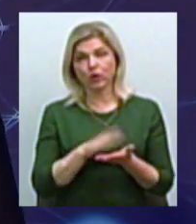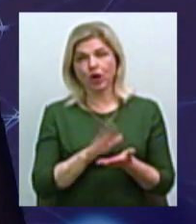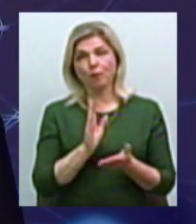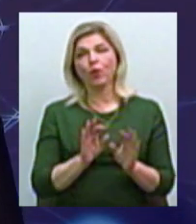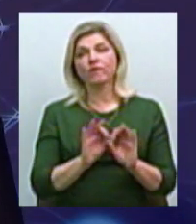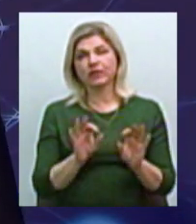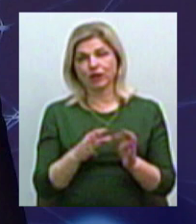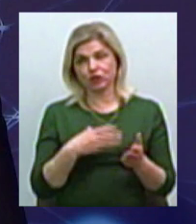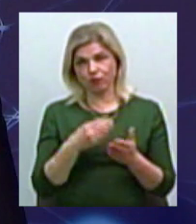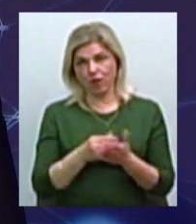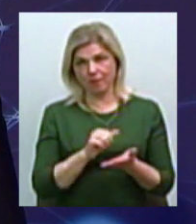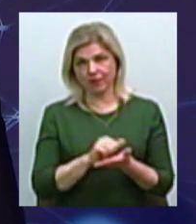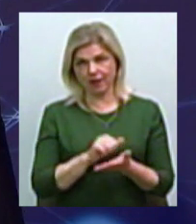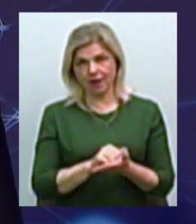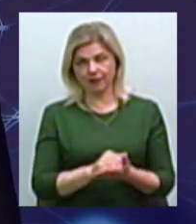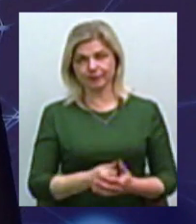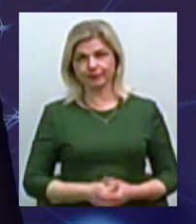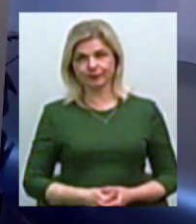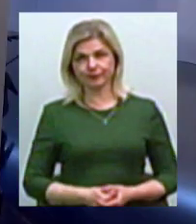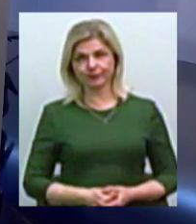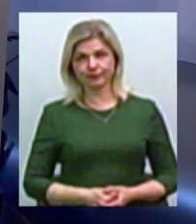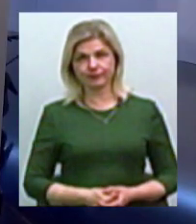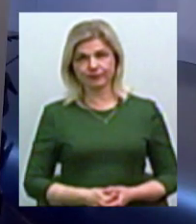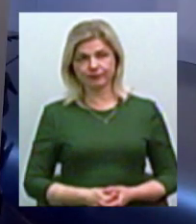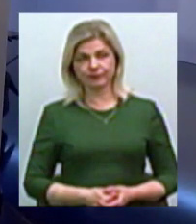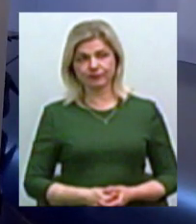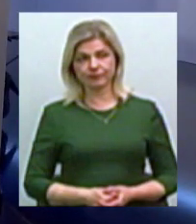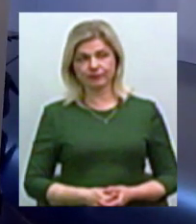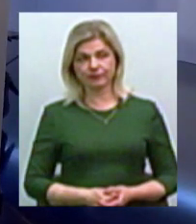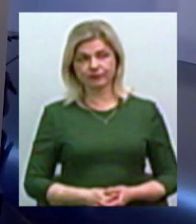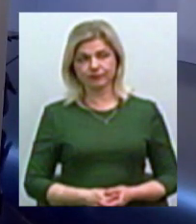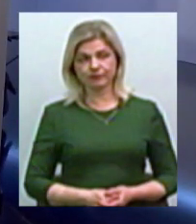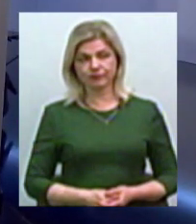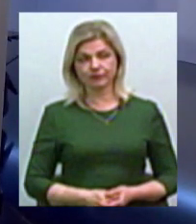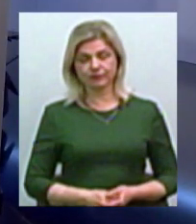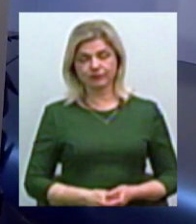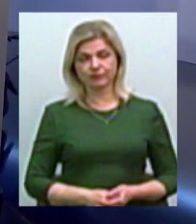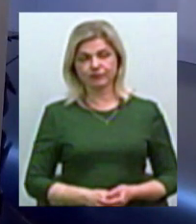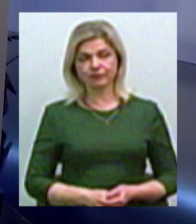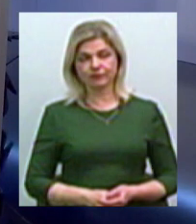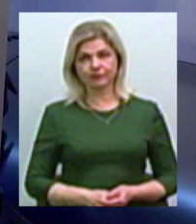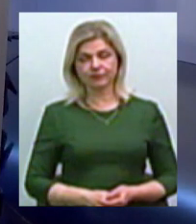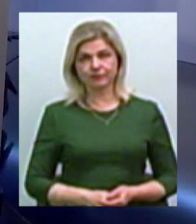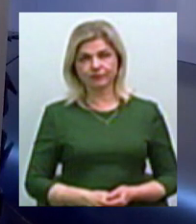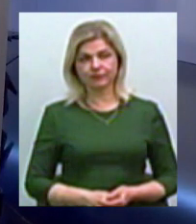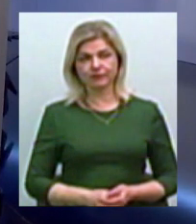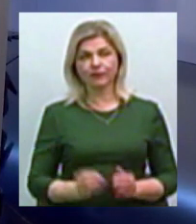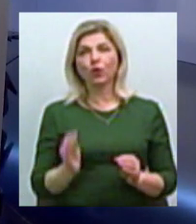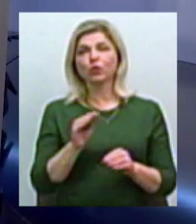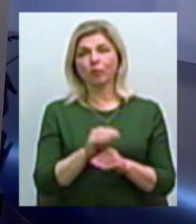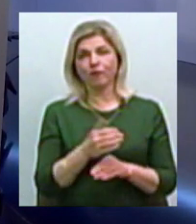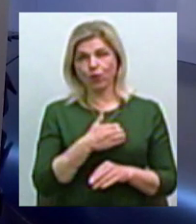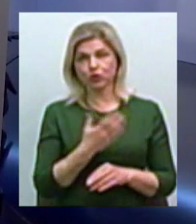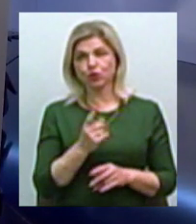свої матеріали. Я зрозуміла. Ви хотіли щось додати? Так, я хотів додати. Ну, по-перше, взагалі, як